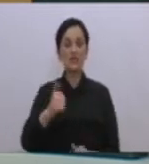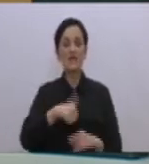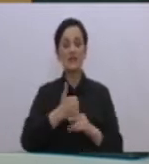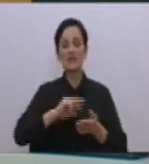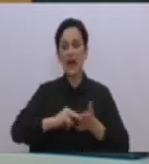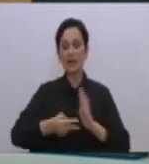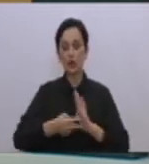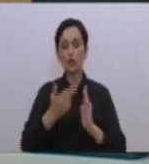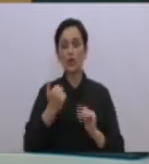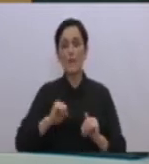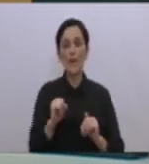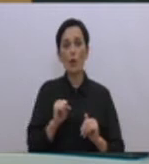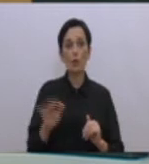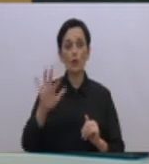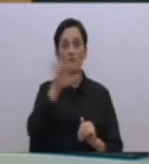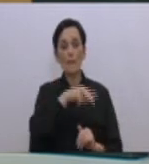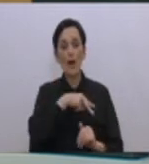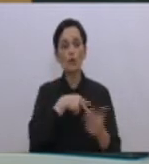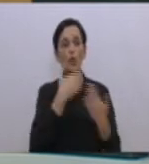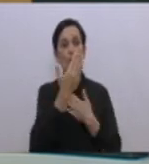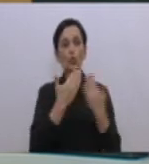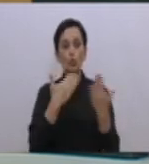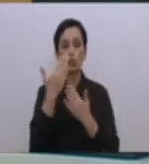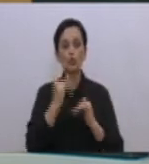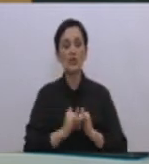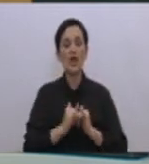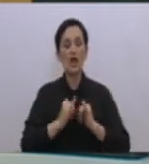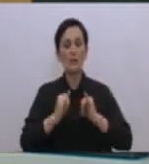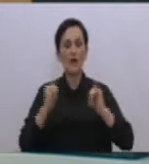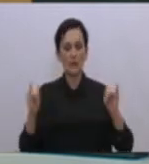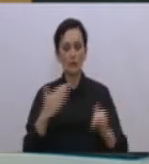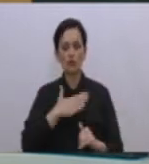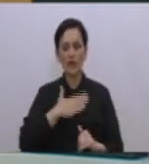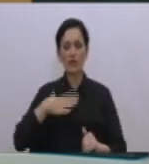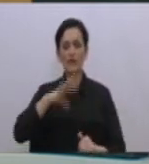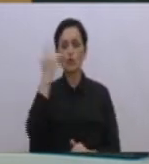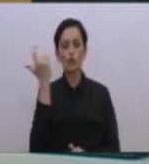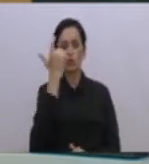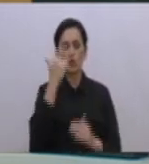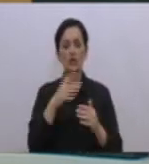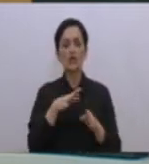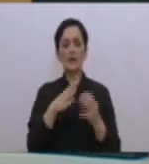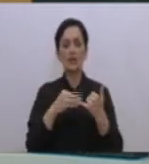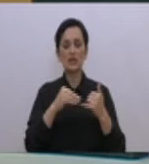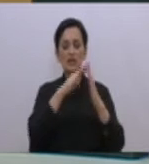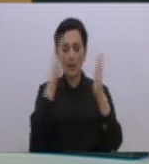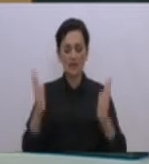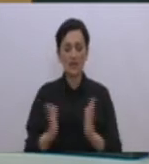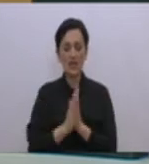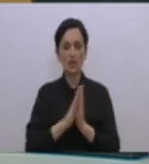strategiuli da megobari kveqnebis parlamentebtan urtiertobis gaghmavebis ჩვენი ქვეყნის სუვერენიტეტსა და ტერიტორიული მთლიანობის